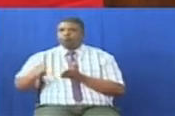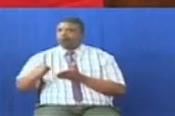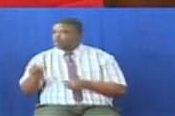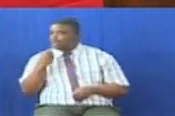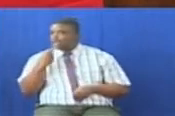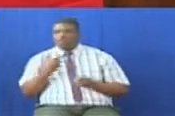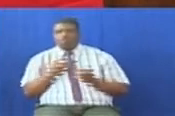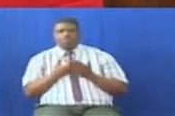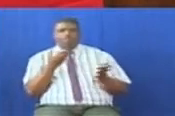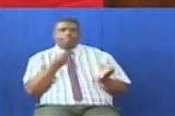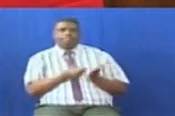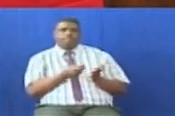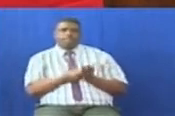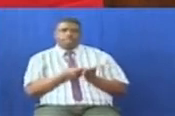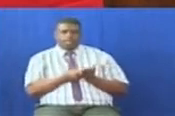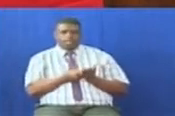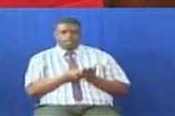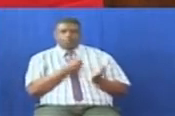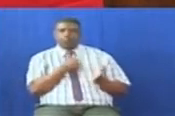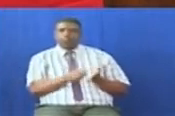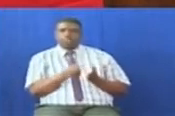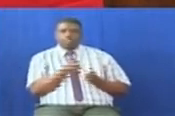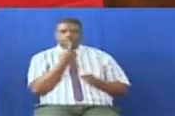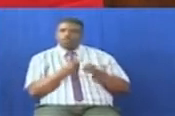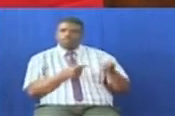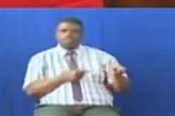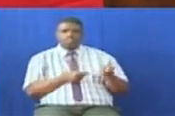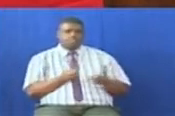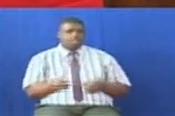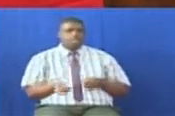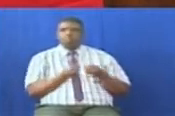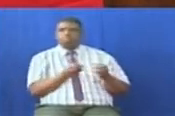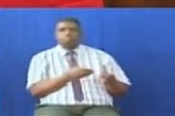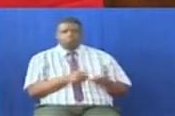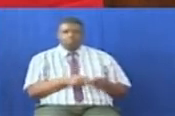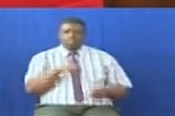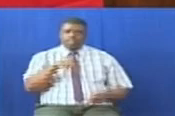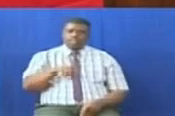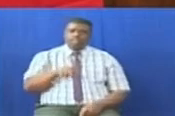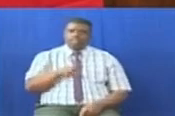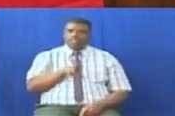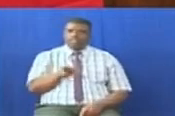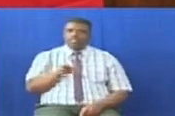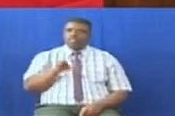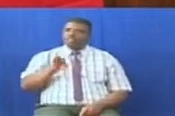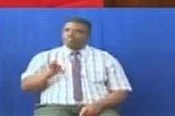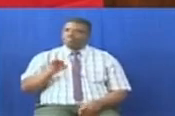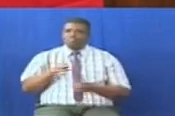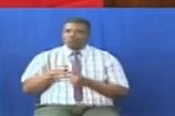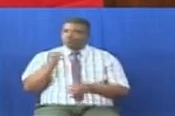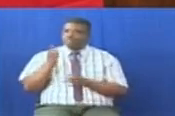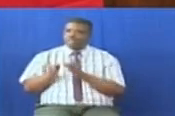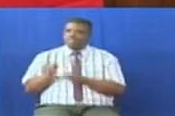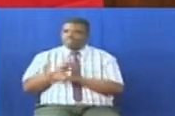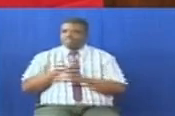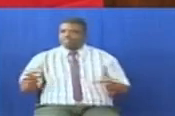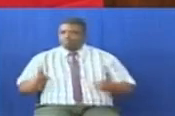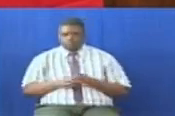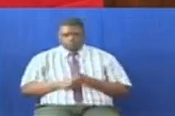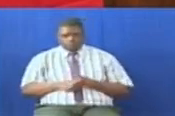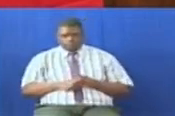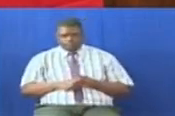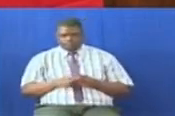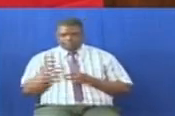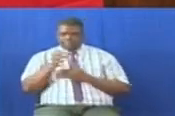pesa walizopaswa kupelekewa kwa ajili ya kununua madawa haya hawajapelekewa na NHIF, kitu ambacho sio sahihi. Lakini eneo